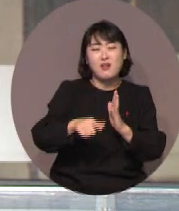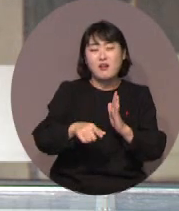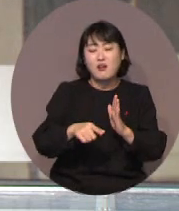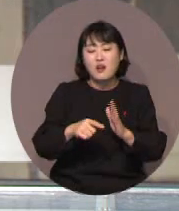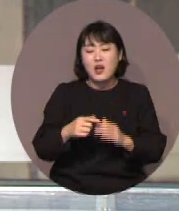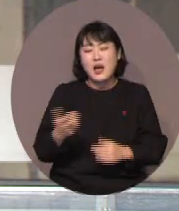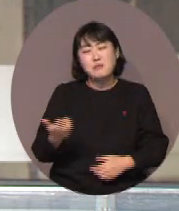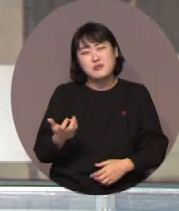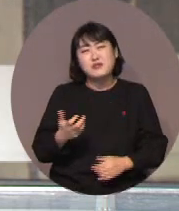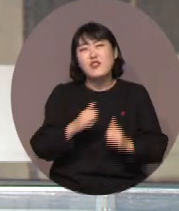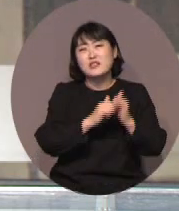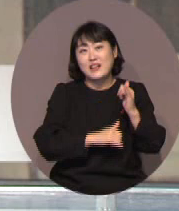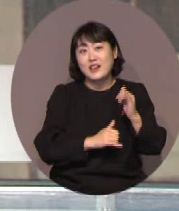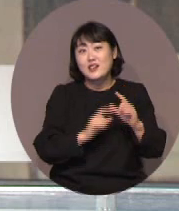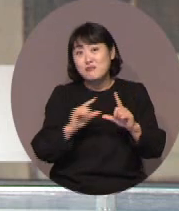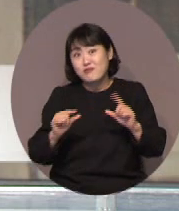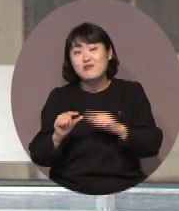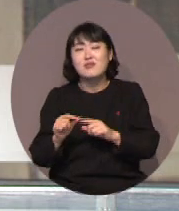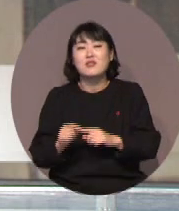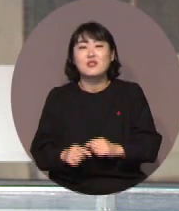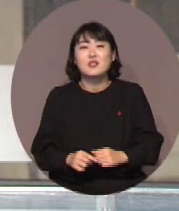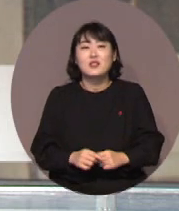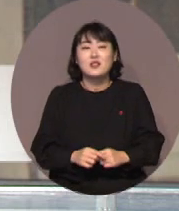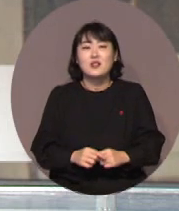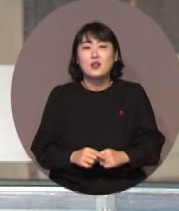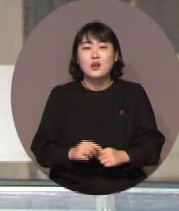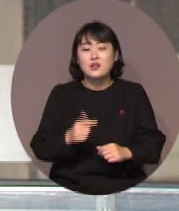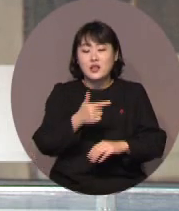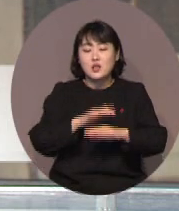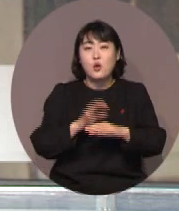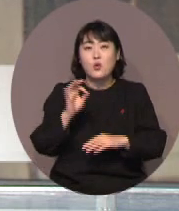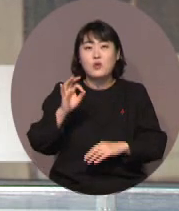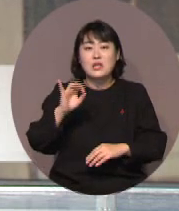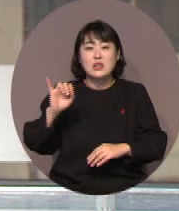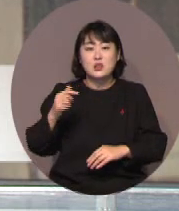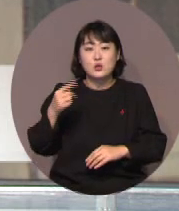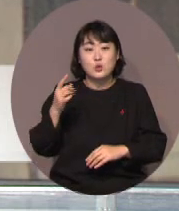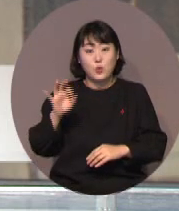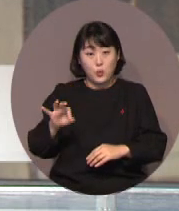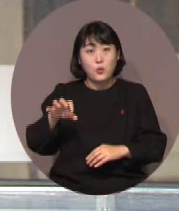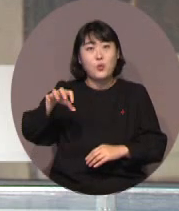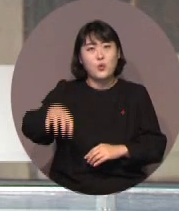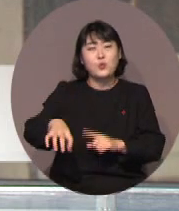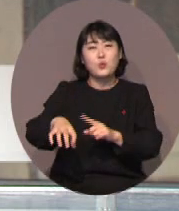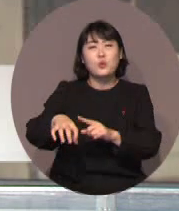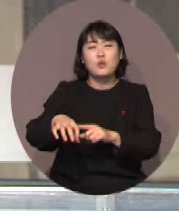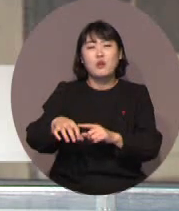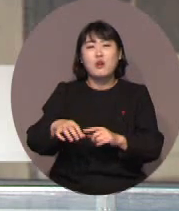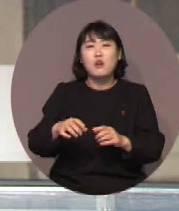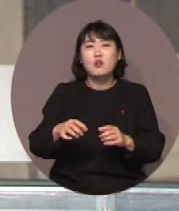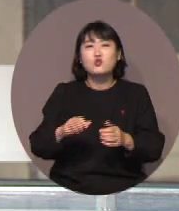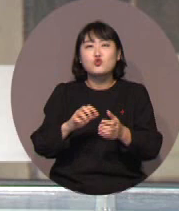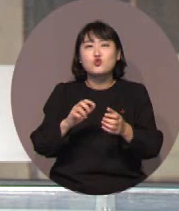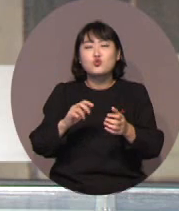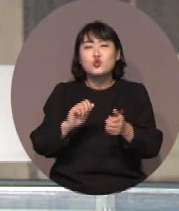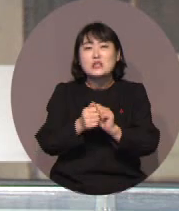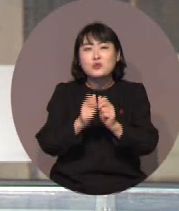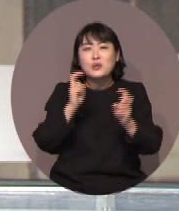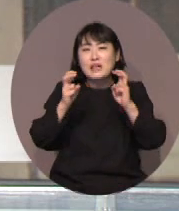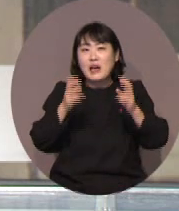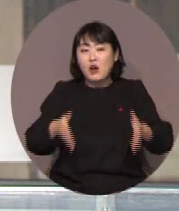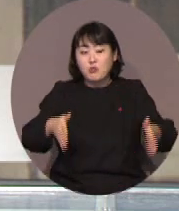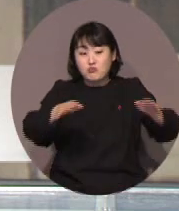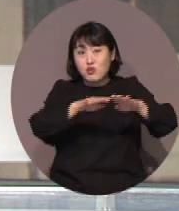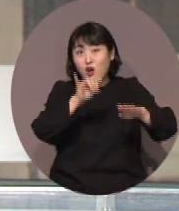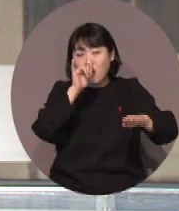100년이 된 대전 원도심의 동양척식 주식회사 건물 역시 일제수탈의 상징인데요. 이곳이 시민들을